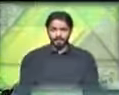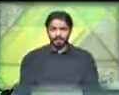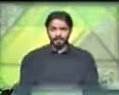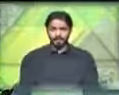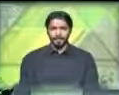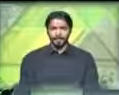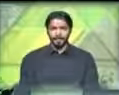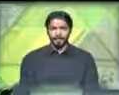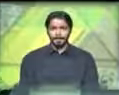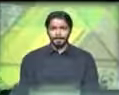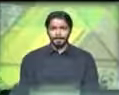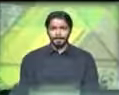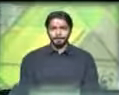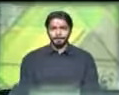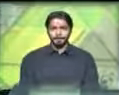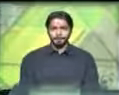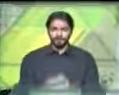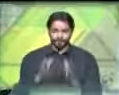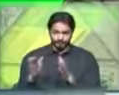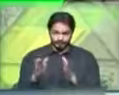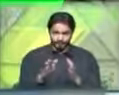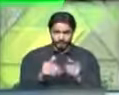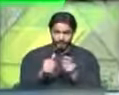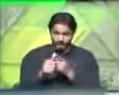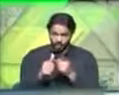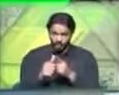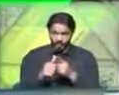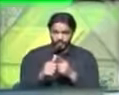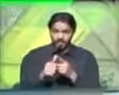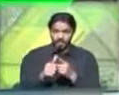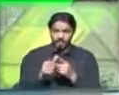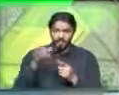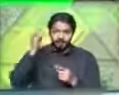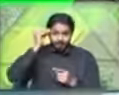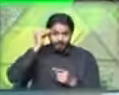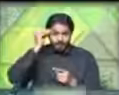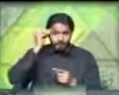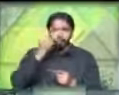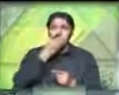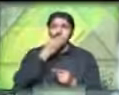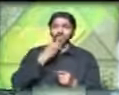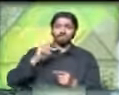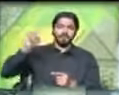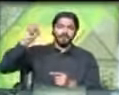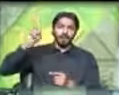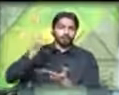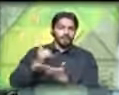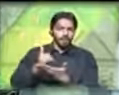طيب. الفهم عطاء، هبة وعطاء من الله تبارك وتعالى. تدبر معي قوله سبحانه: